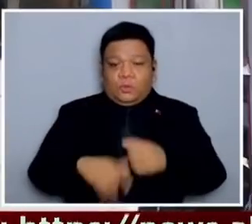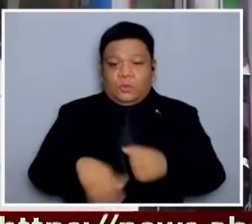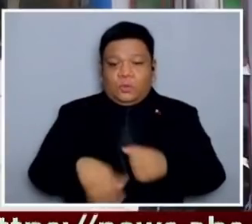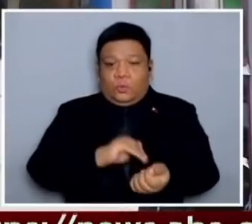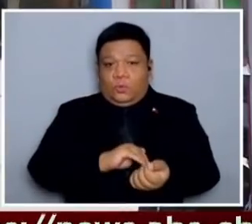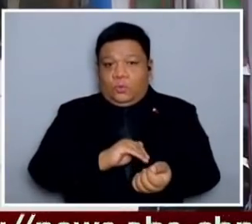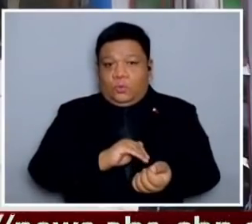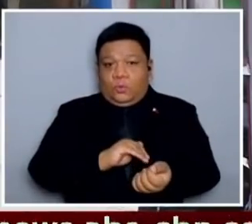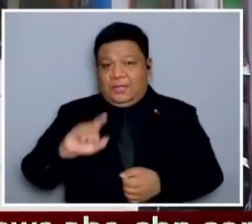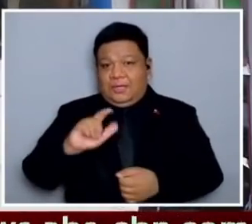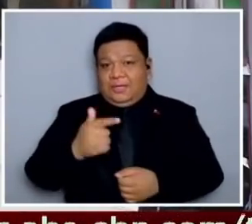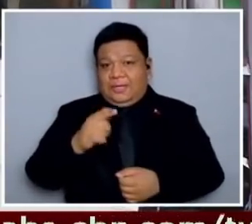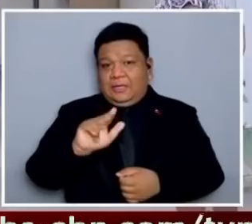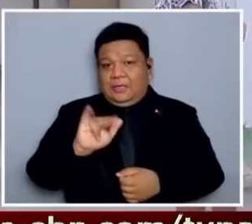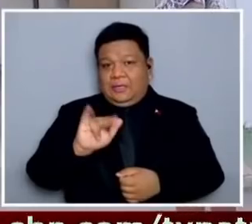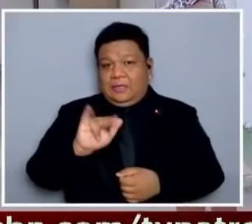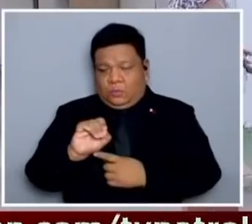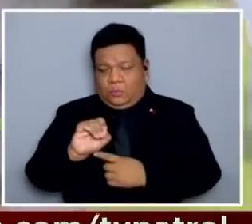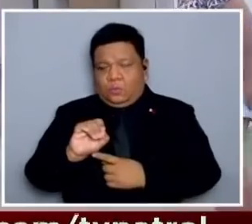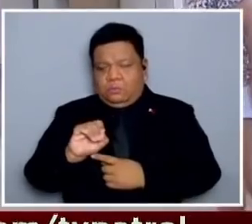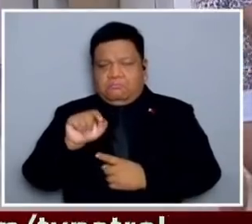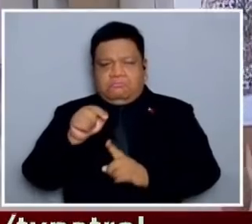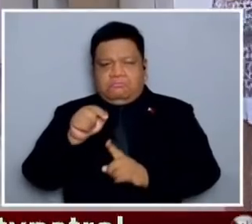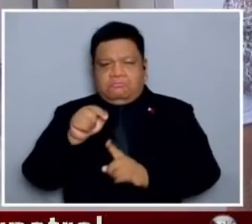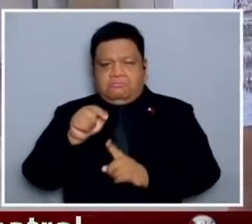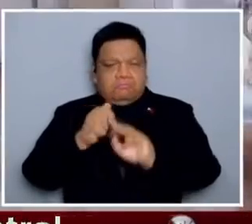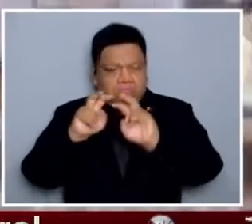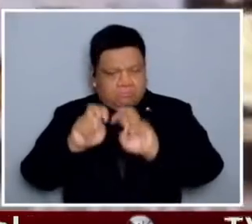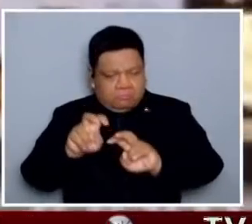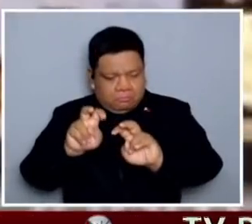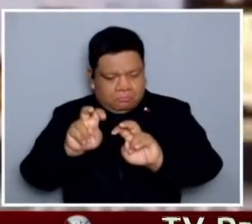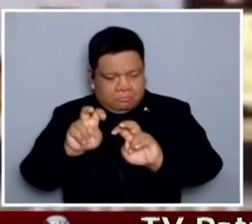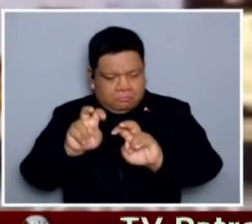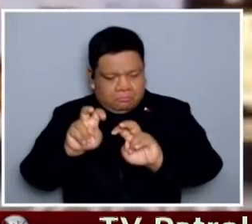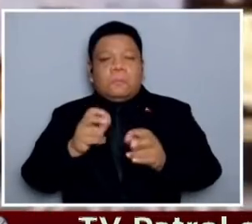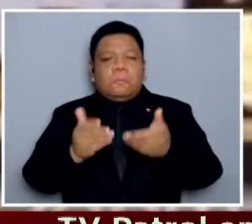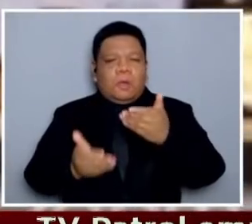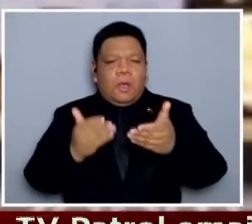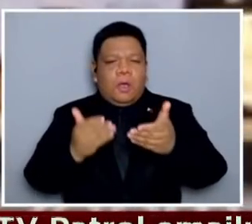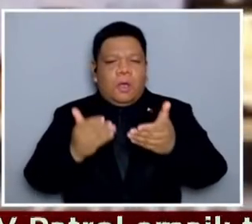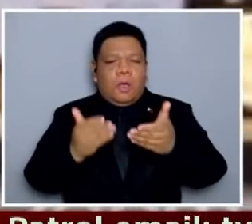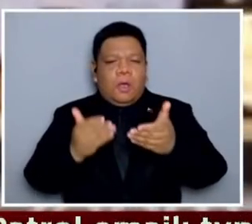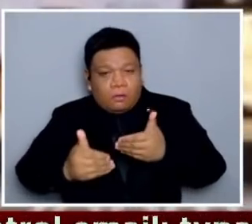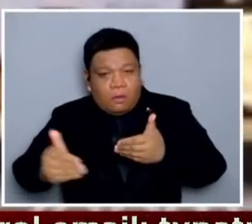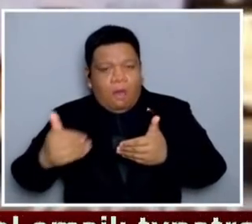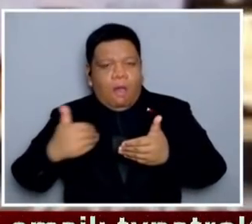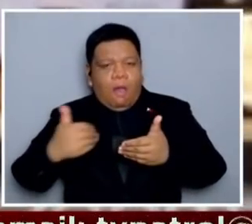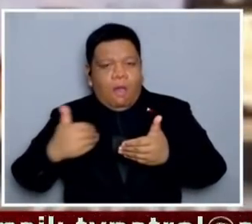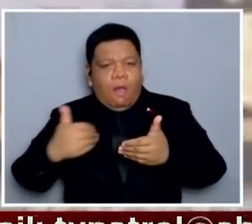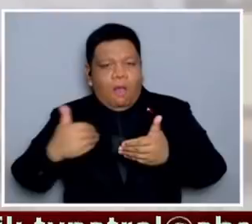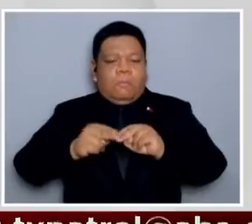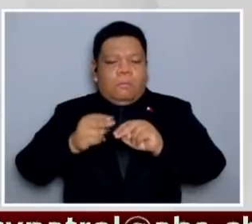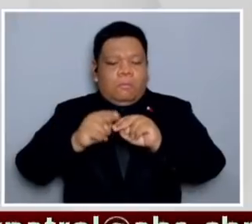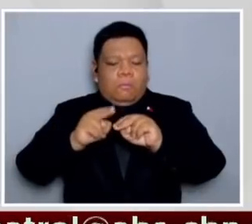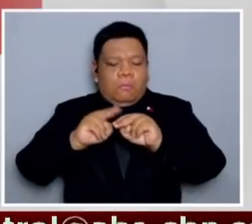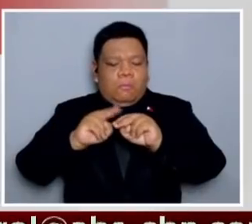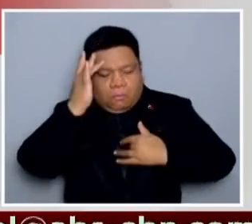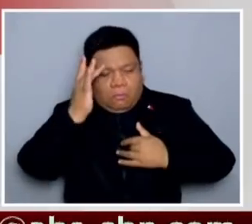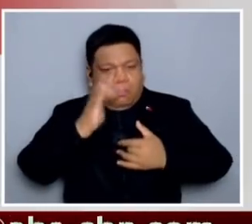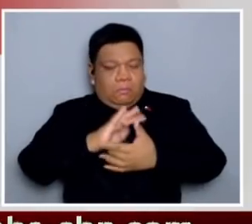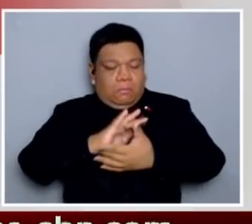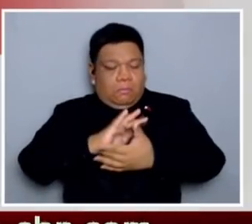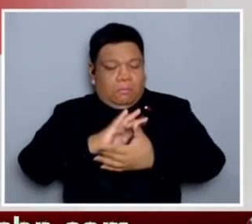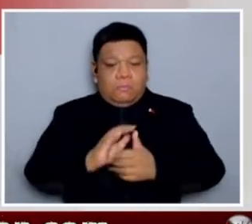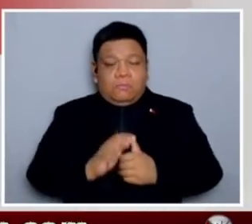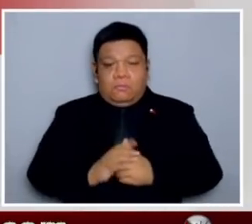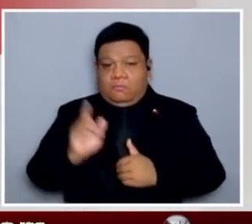ng 1,000 bagong kaso ng sakit sa mga susunod na araw. Ayon kay health spokesperson Maria Rosario Vergere,